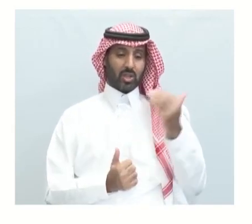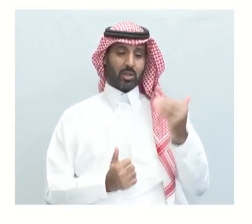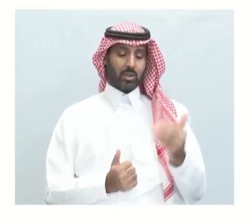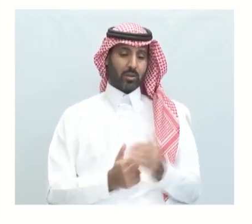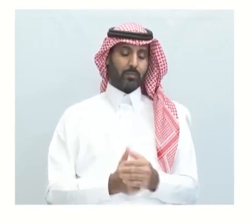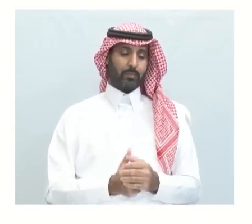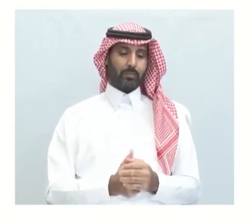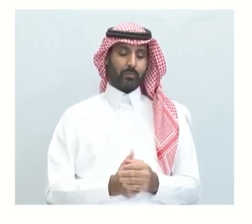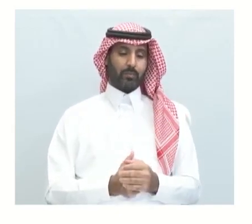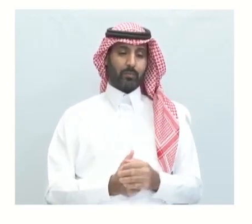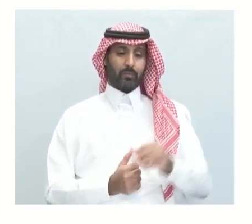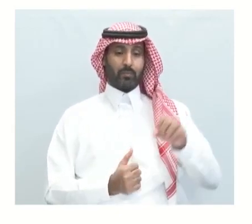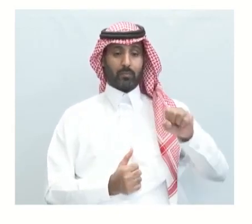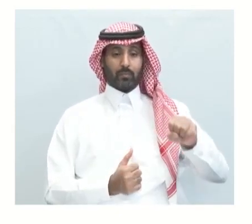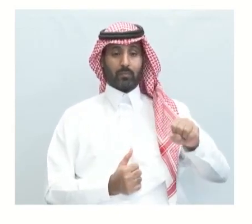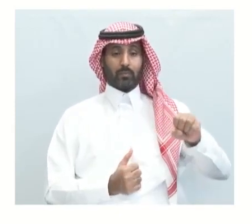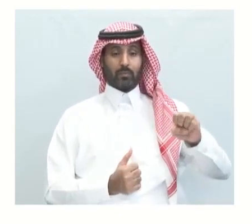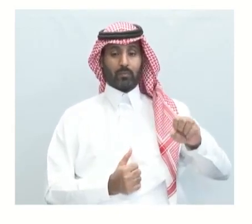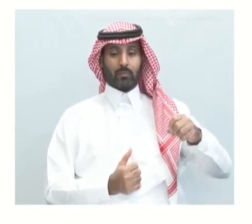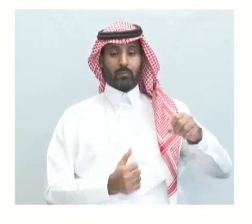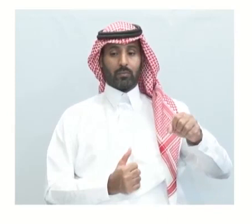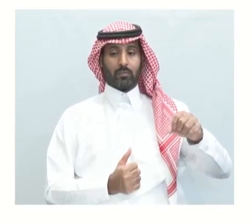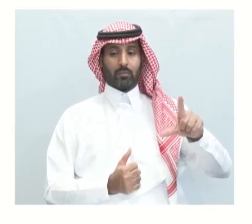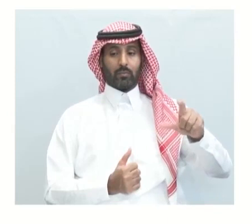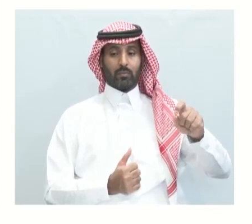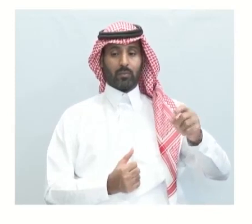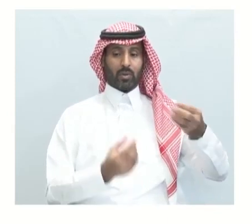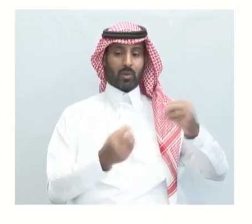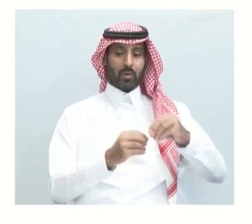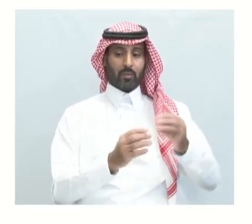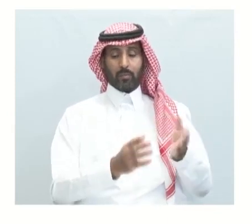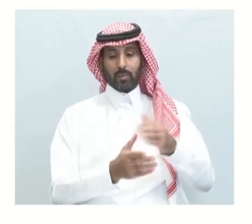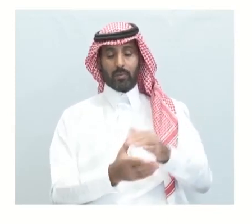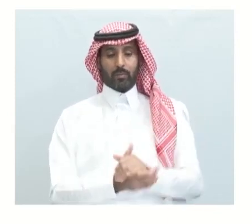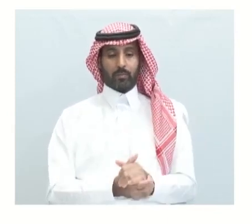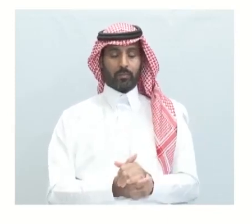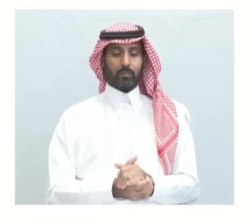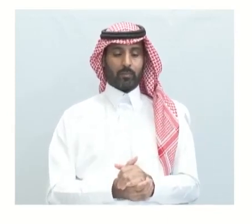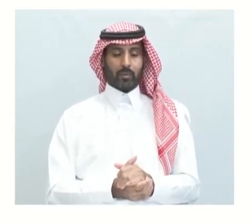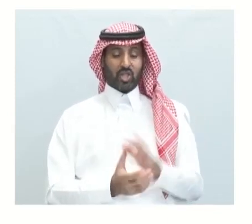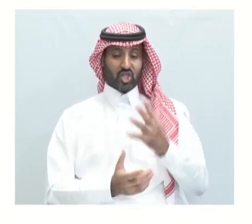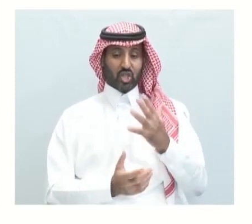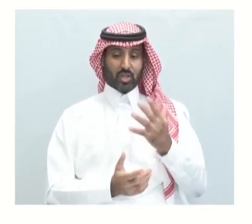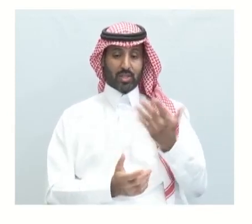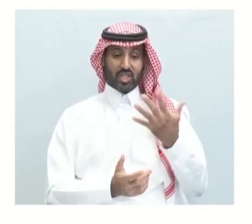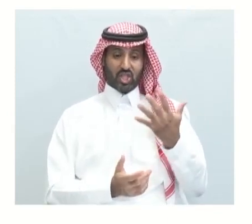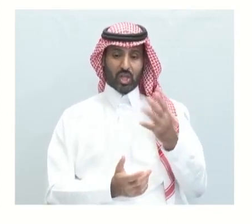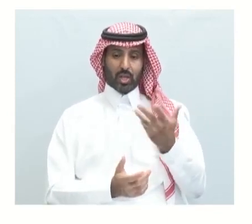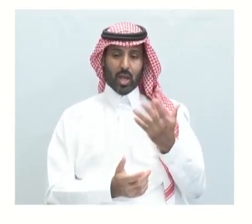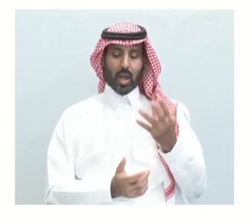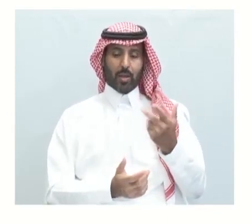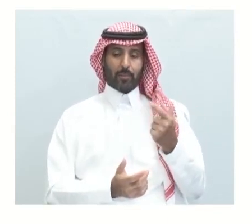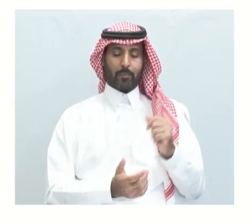في هذا الامر سيلف انسيرت افتر بمعنى اضف بعد لدينا هنا نيو بمعنى القيمه الجديده